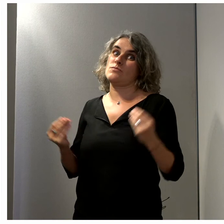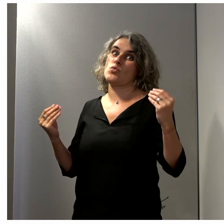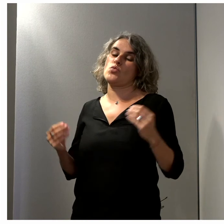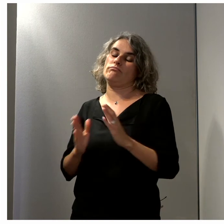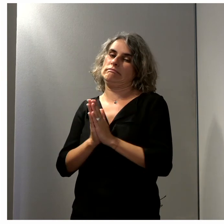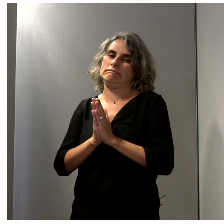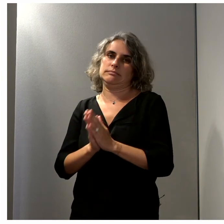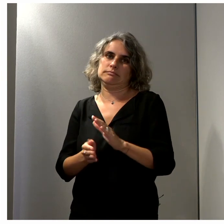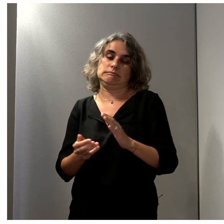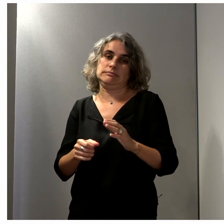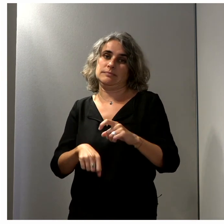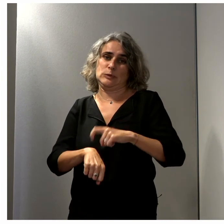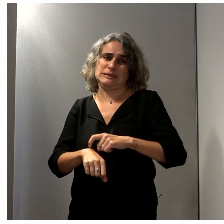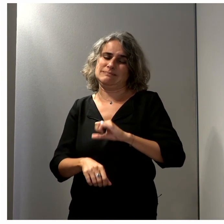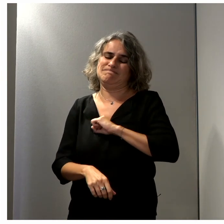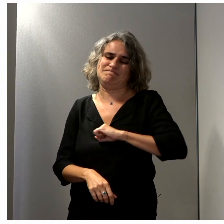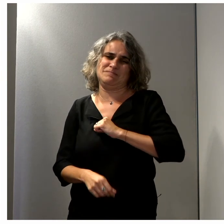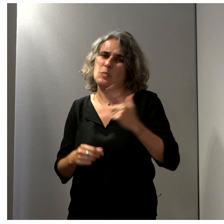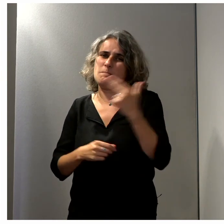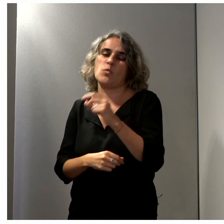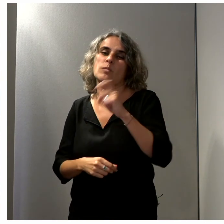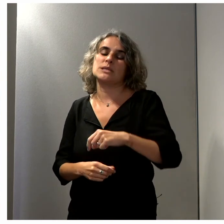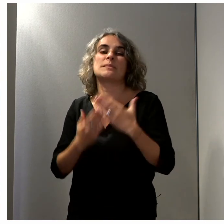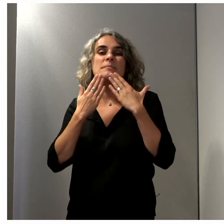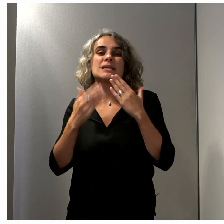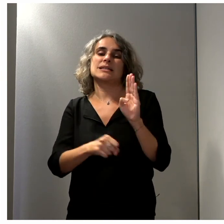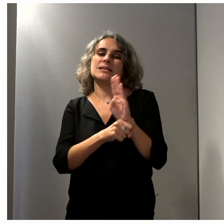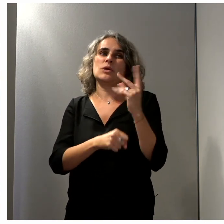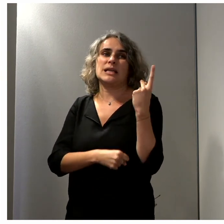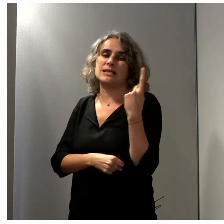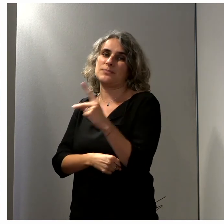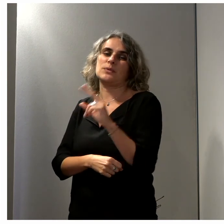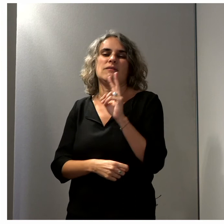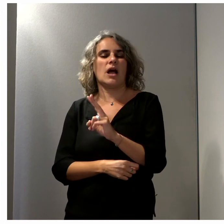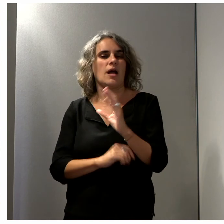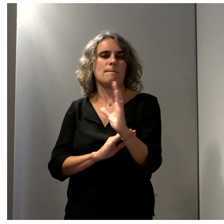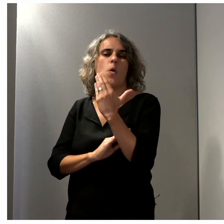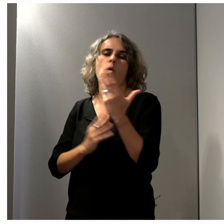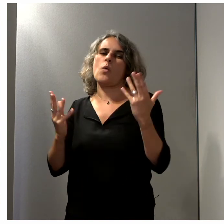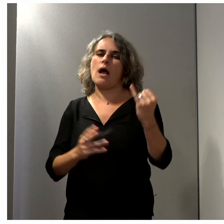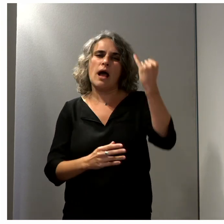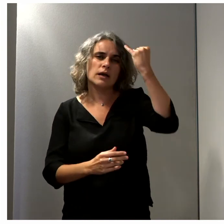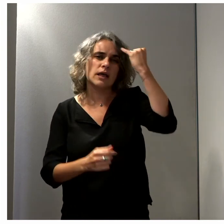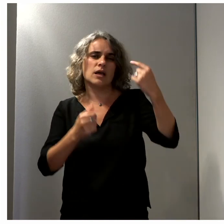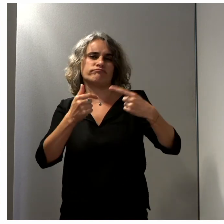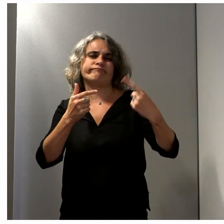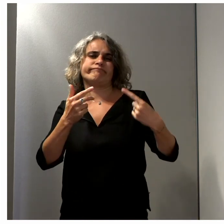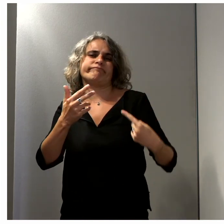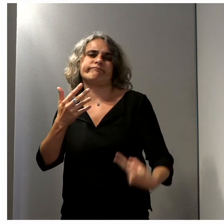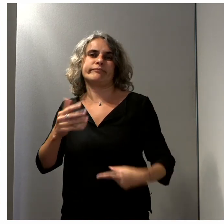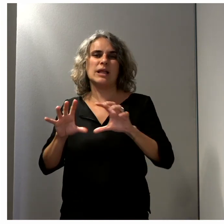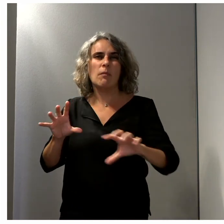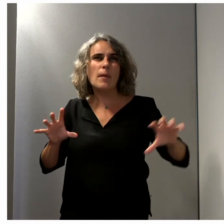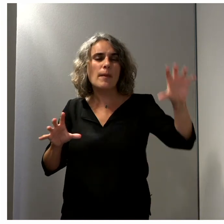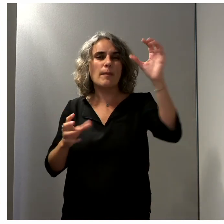On doit s'arrêter là parce qu'on a des contraintes horaires, mais merci beaucoup pour votre témoignage qui valorise bien tout le foisonnement d'initiatives auxquelles on assiste sur